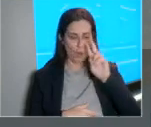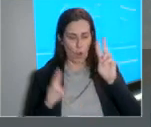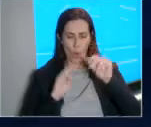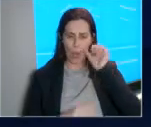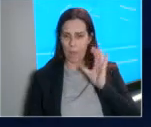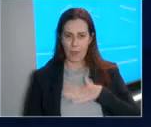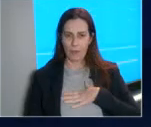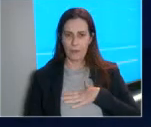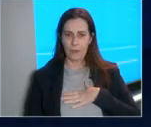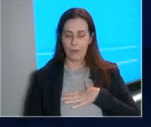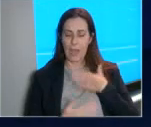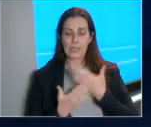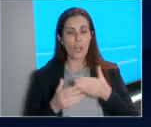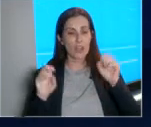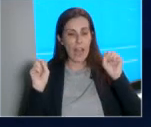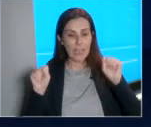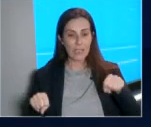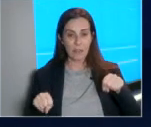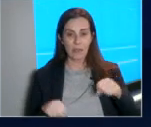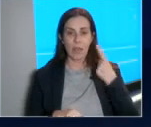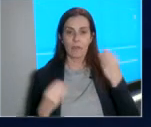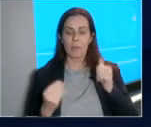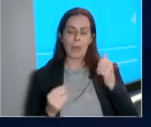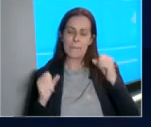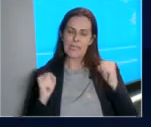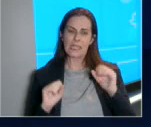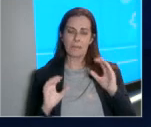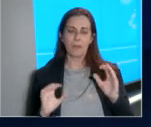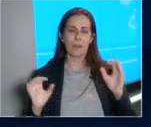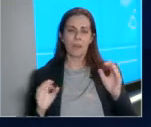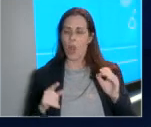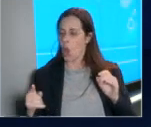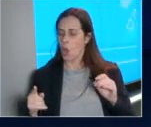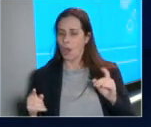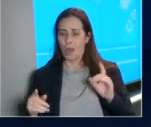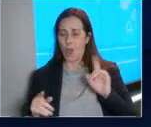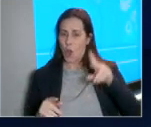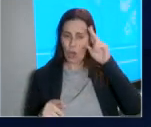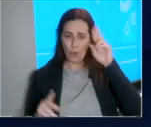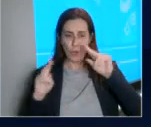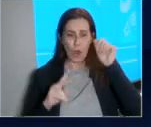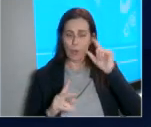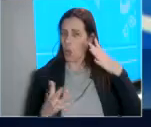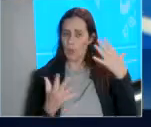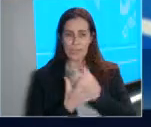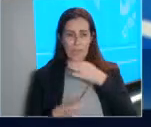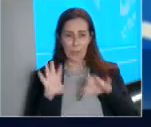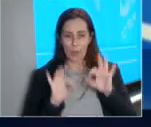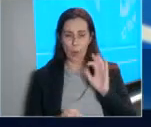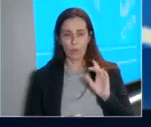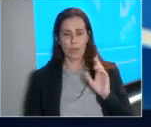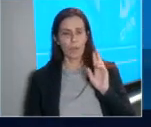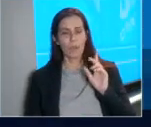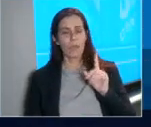לבן, מתווה הנשיא, זה אחד הדברים הכי בסיסיים. הרי אף צד לא ניצח בבחירות וצריך לומר את זה. אבל יש ויכוח מאוד משמעותי, ואני אגיד לך על